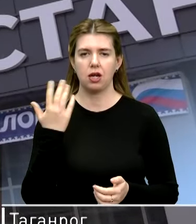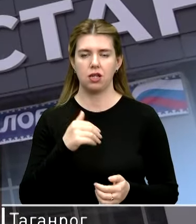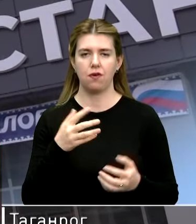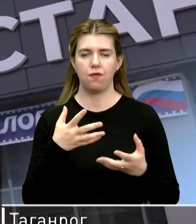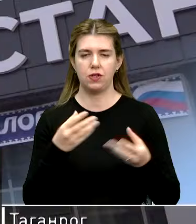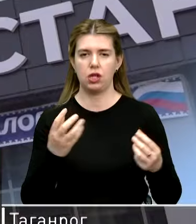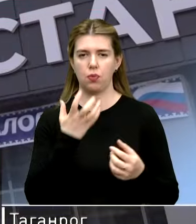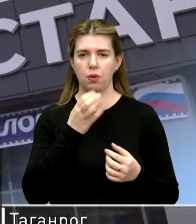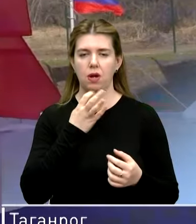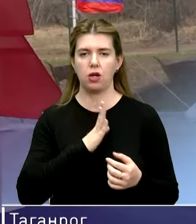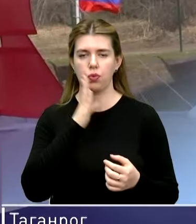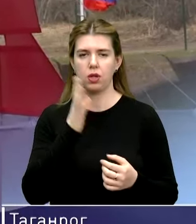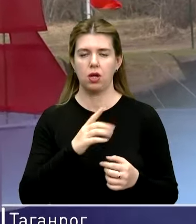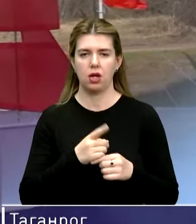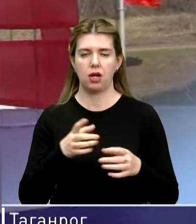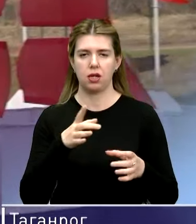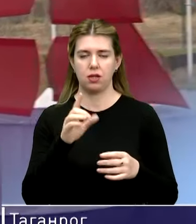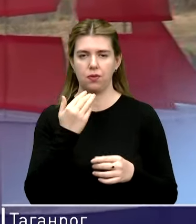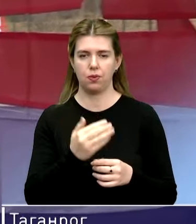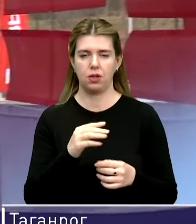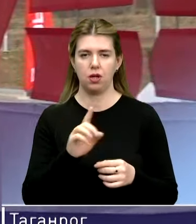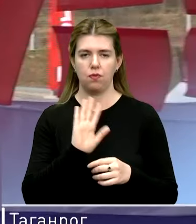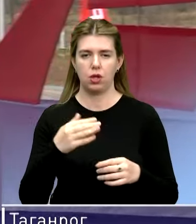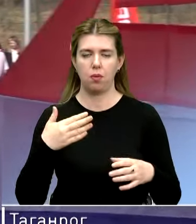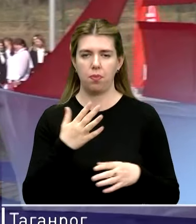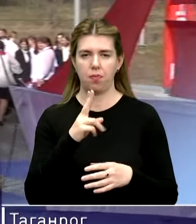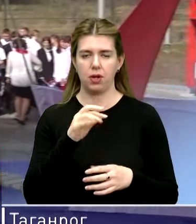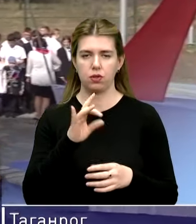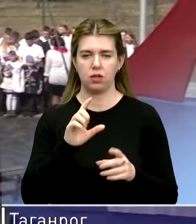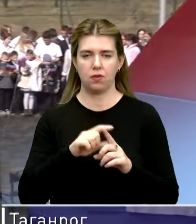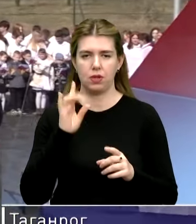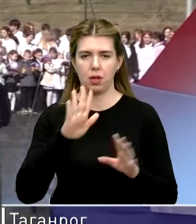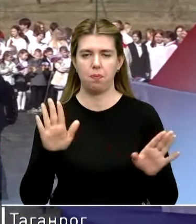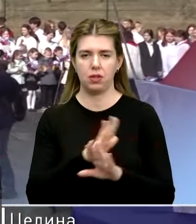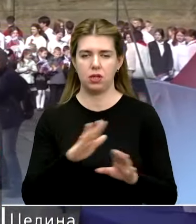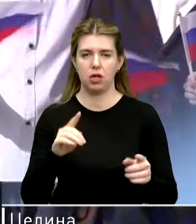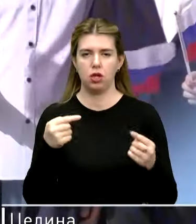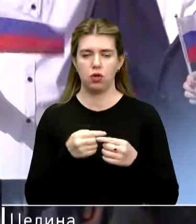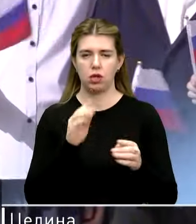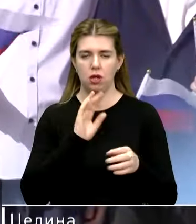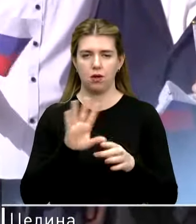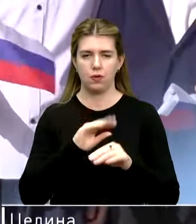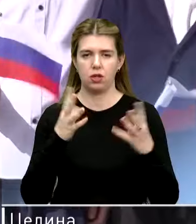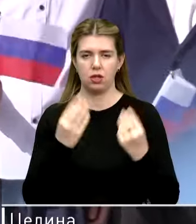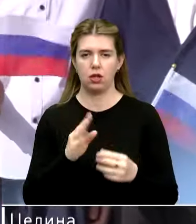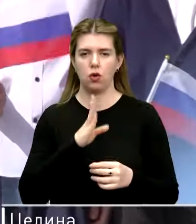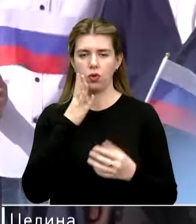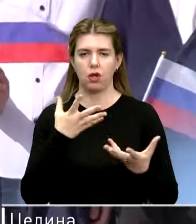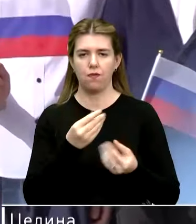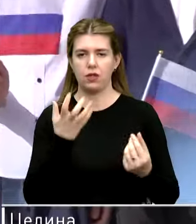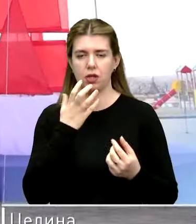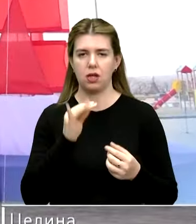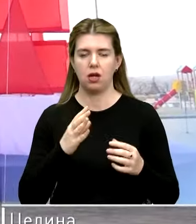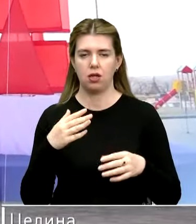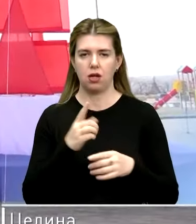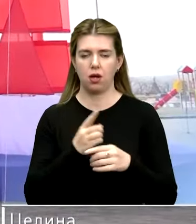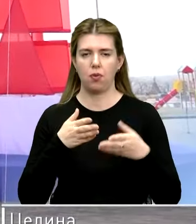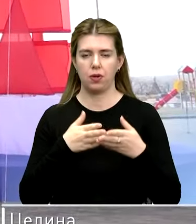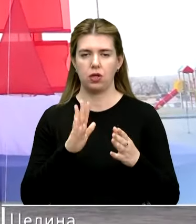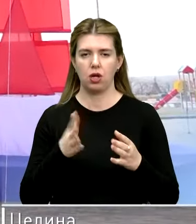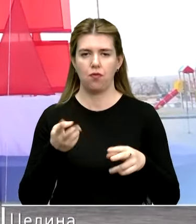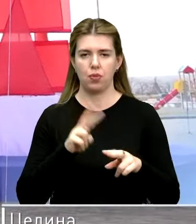Когда-нибудь весенним утром ранним над океаном алые взметнутся паруса. Слова известной песни будто точно про этот день. И утро весеннее, и паруса